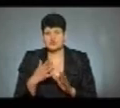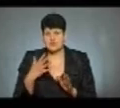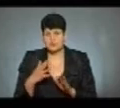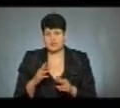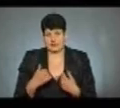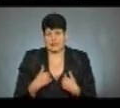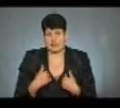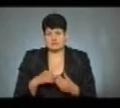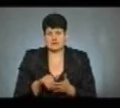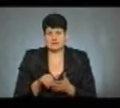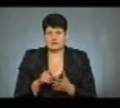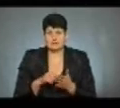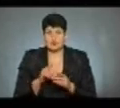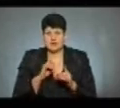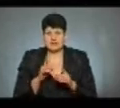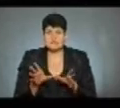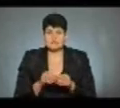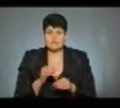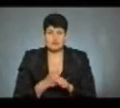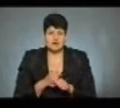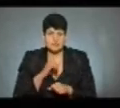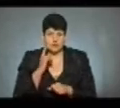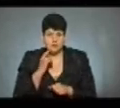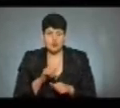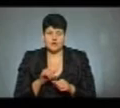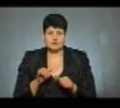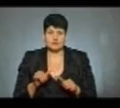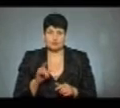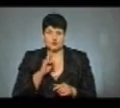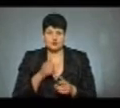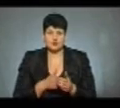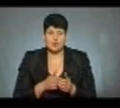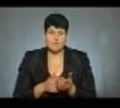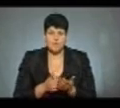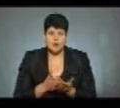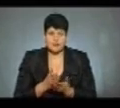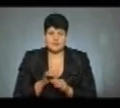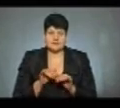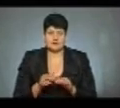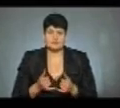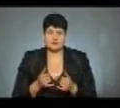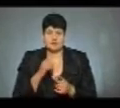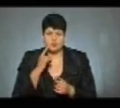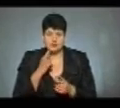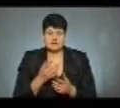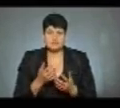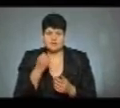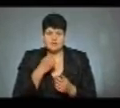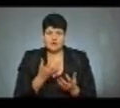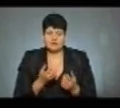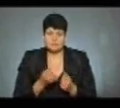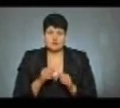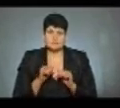для нас, для представників міської ради, це співпраця з молоддю, розвиток молодіжної політики і заходів для молоді. Завдяки отриманому статусу і